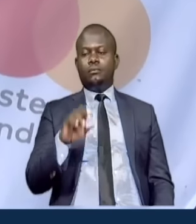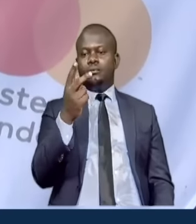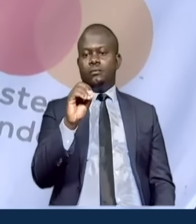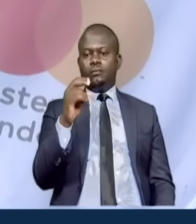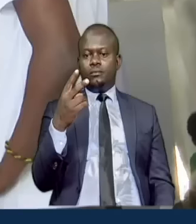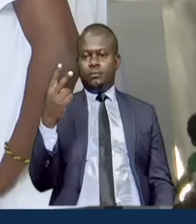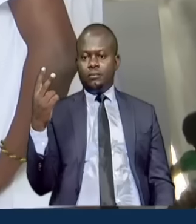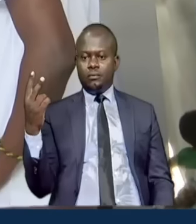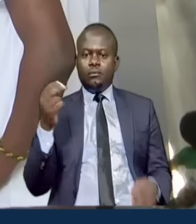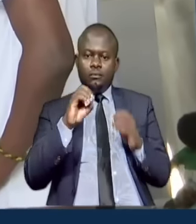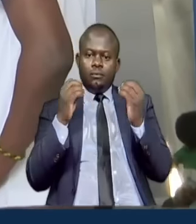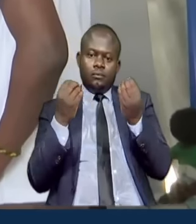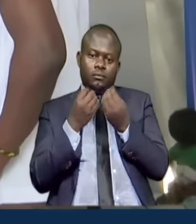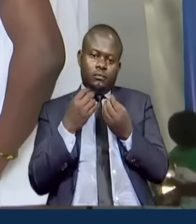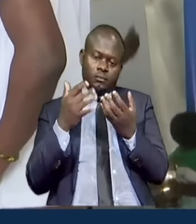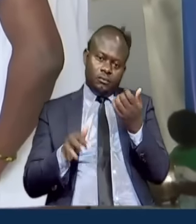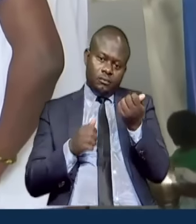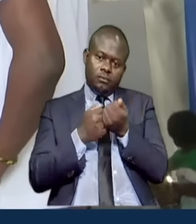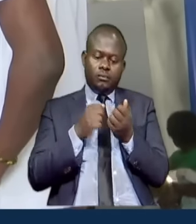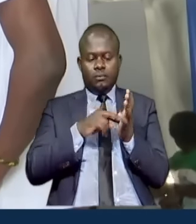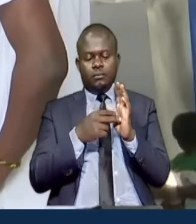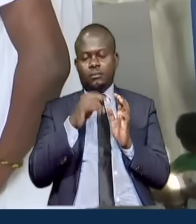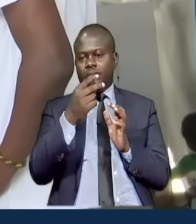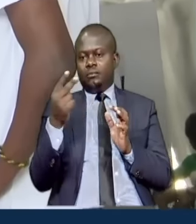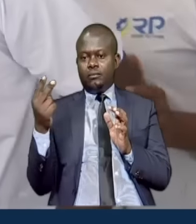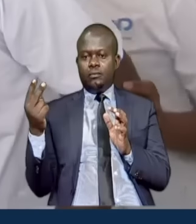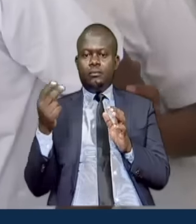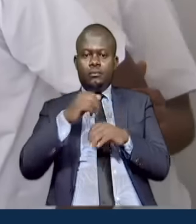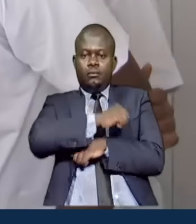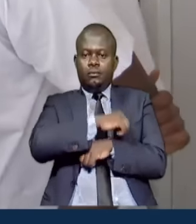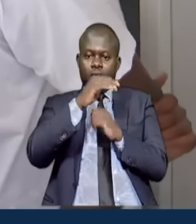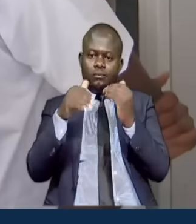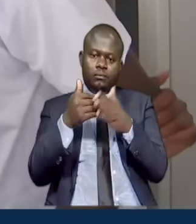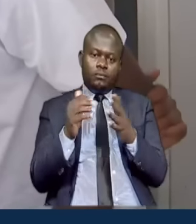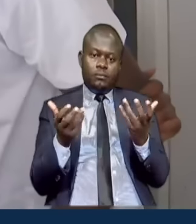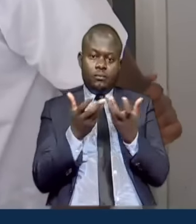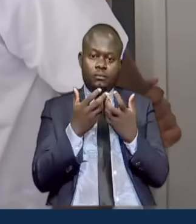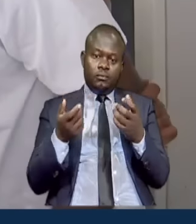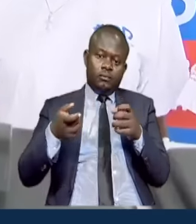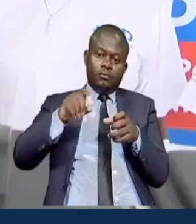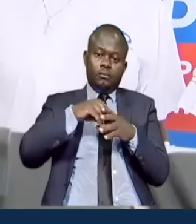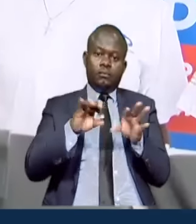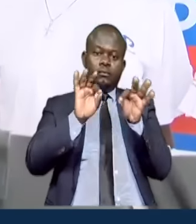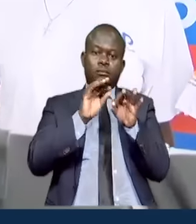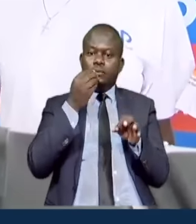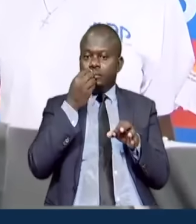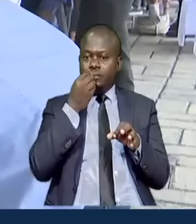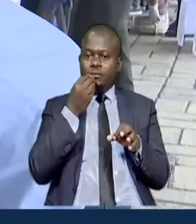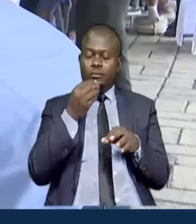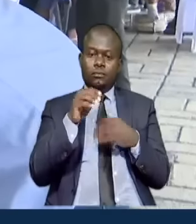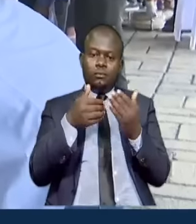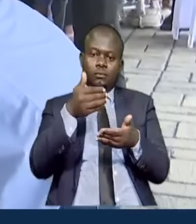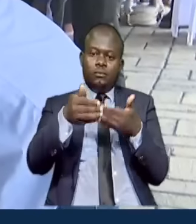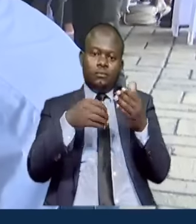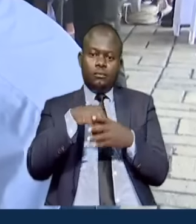wa Mastercard umaze gutera inkunga imishinga 22 y'abanyeshuri bo mu ishami ry'ibijyanye no kongerera agaciro ibiribwa food processing riri muri